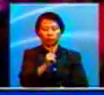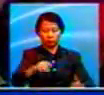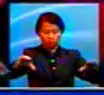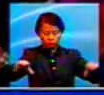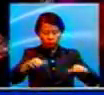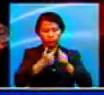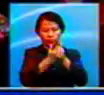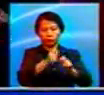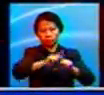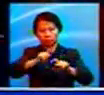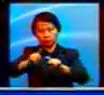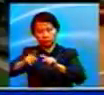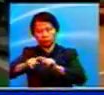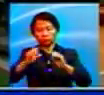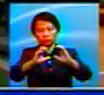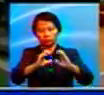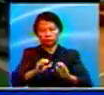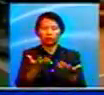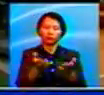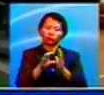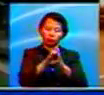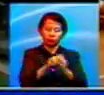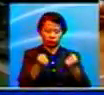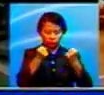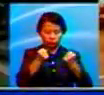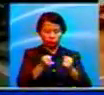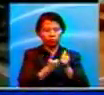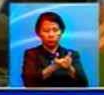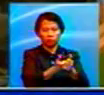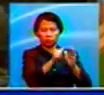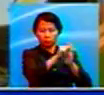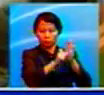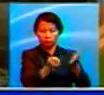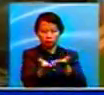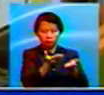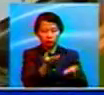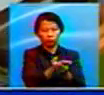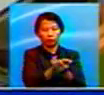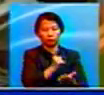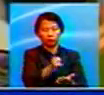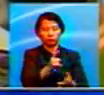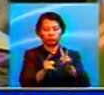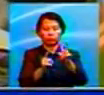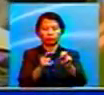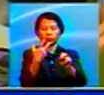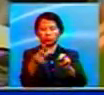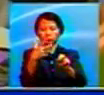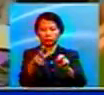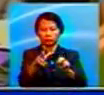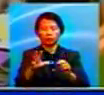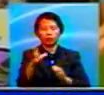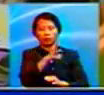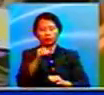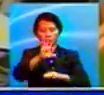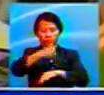dilaksana menerusi pelbagai inisiatif antaranya mengukuhkan pematuhan Akta Perkhidmatan Kewangan Islam 2013. Selain